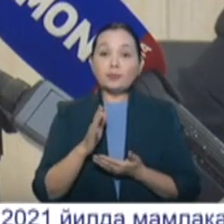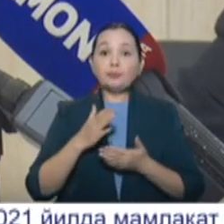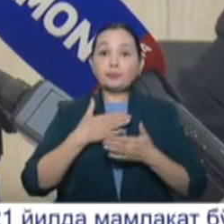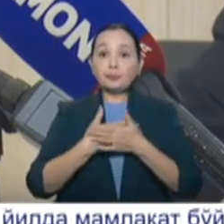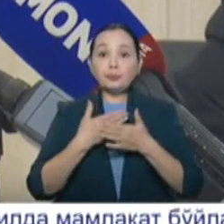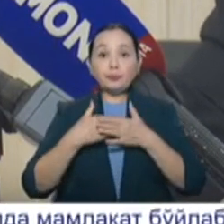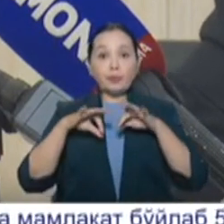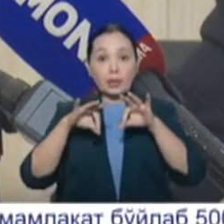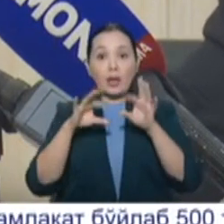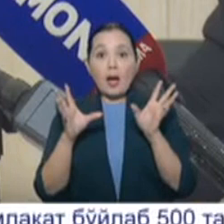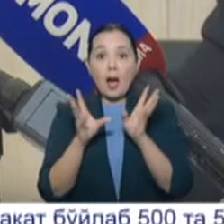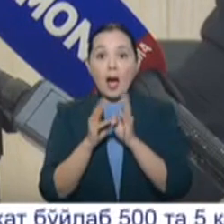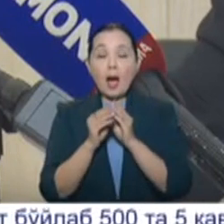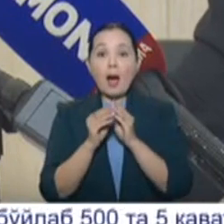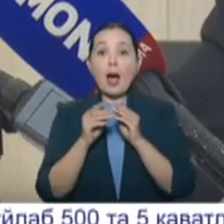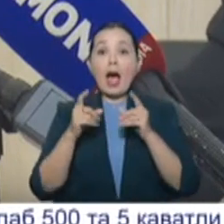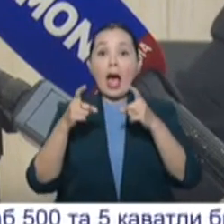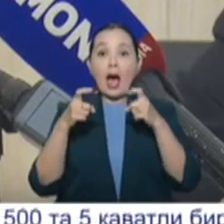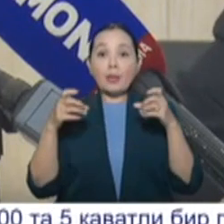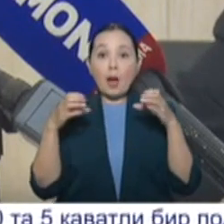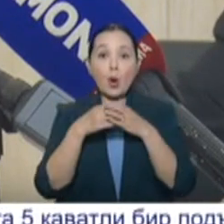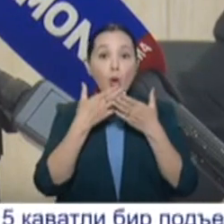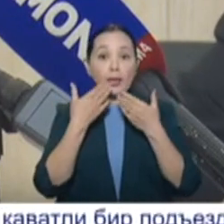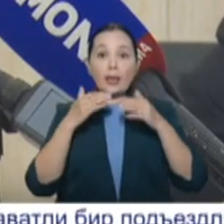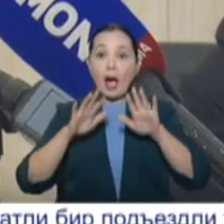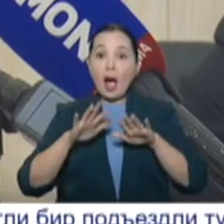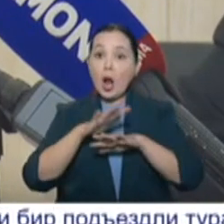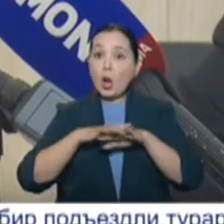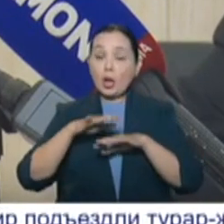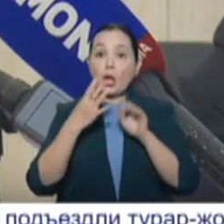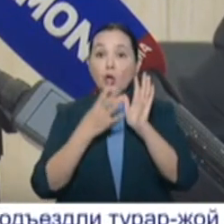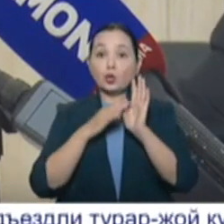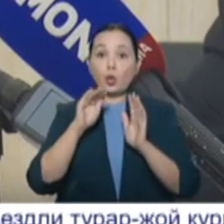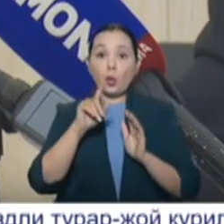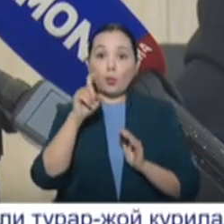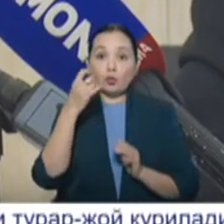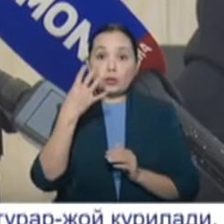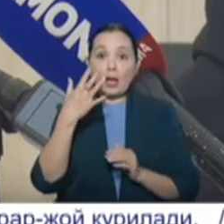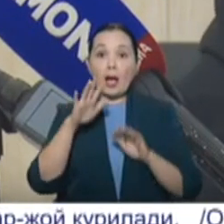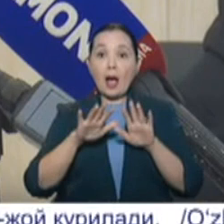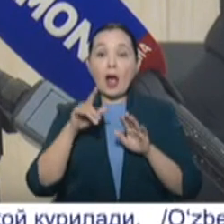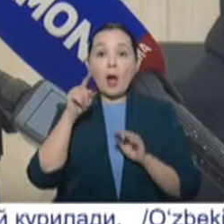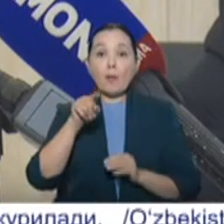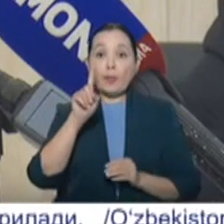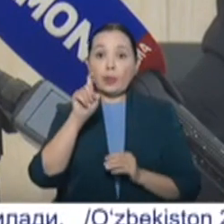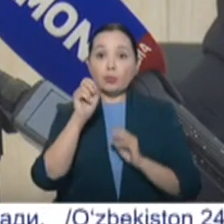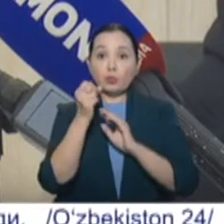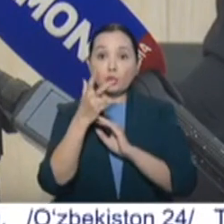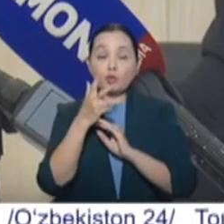jamoat transporti bilan qamrab olinmagan aholi yashash punktlarini tahlil qiladigan bo'lsak, 9145 ta aholi punktlaridan 1113